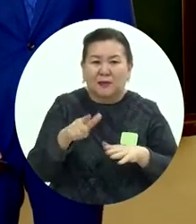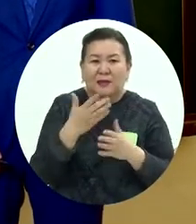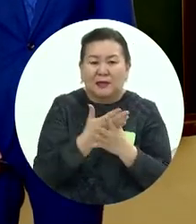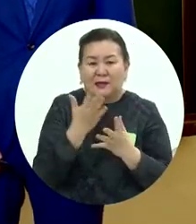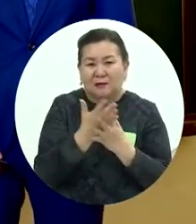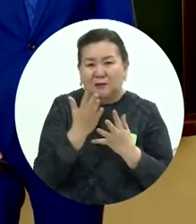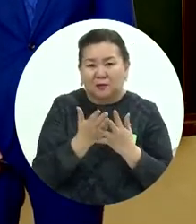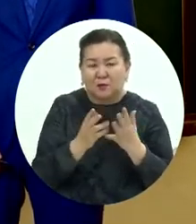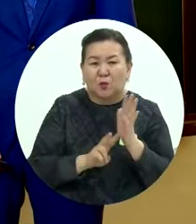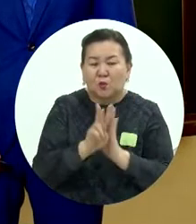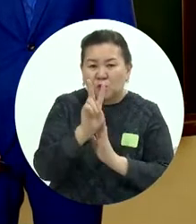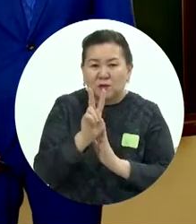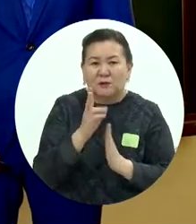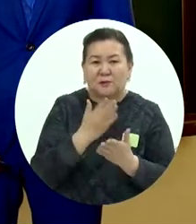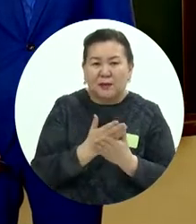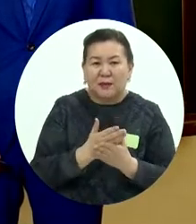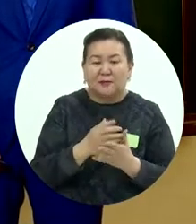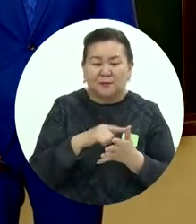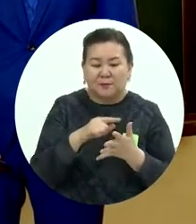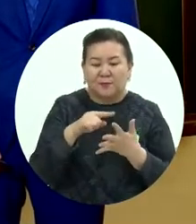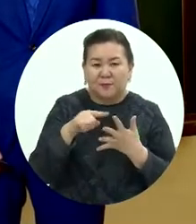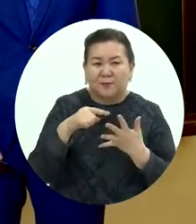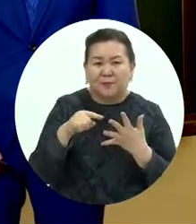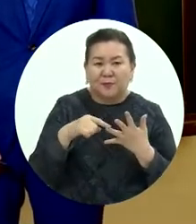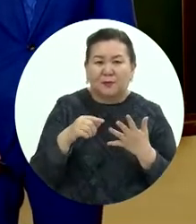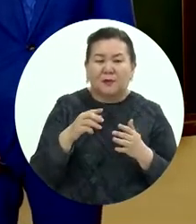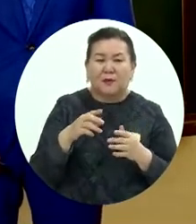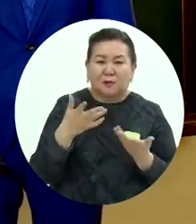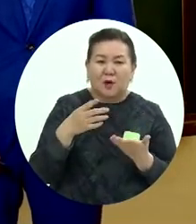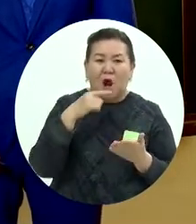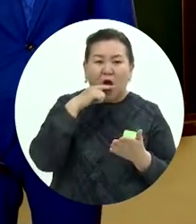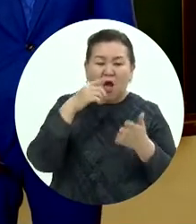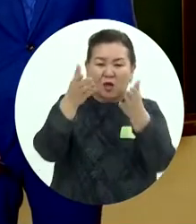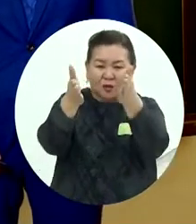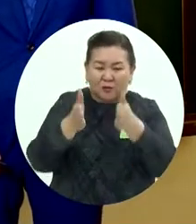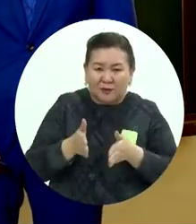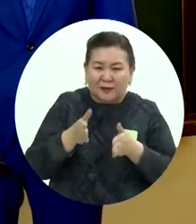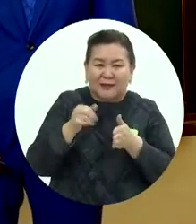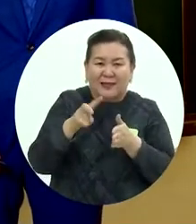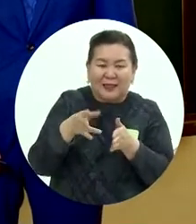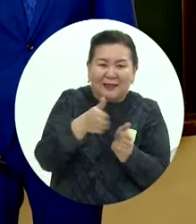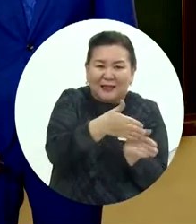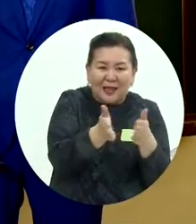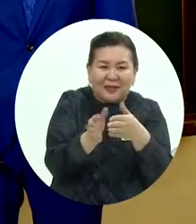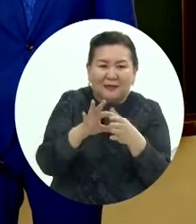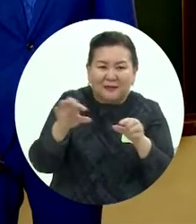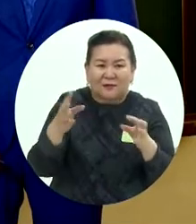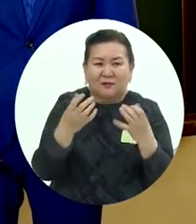гаралтай эрлээпийн хурмын хэлбэрүүд үүсдэг байж байгаа. За тухайлбал морионы күвэ, морионы далан, дундын морион, адгийн морион